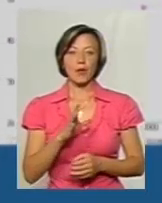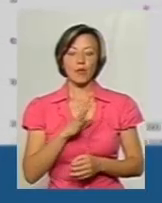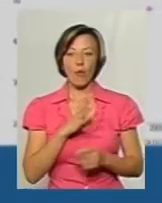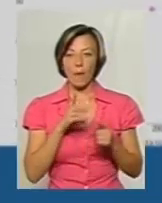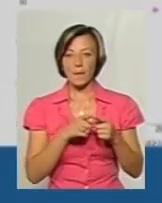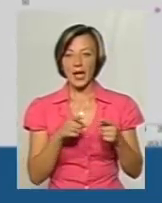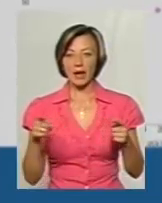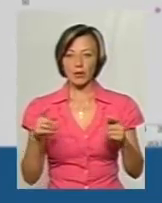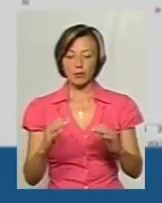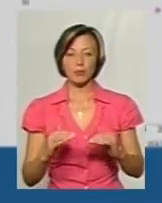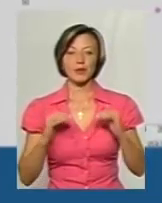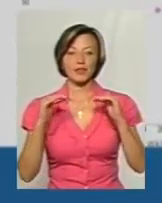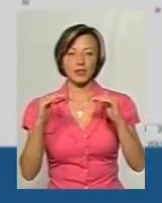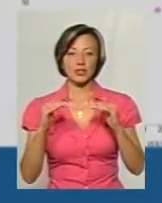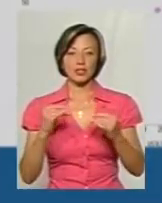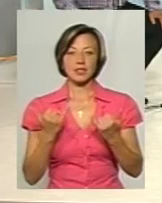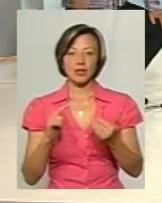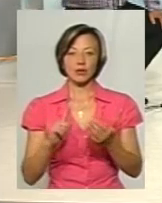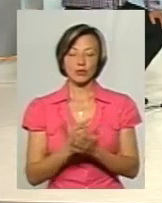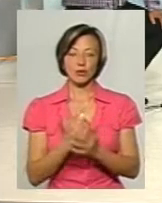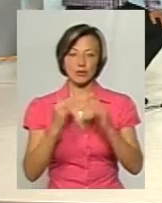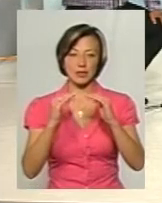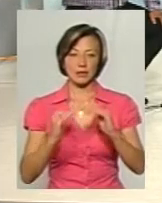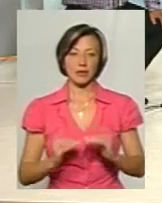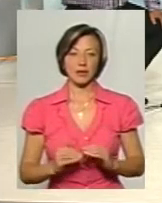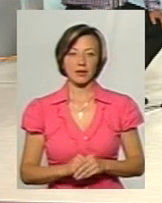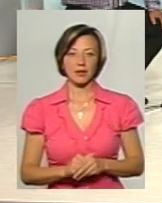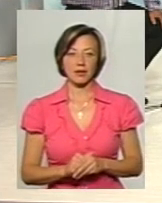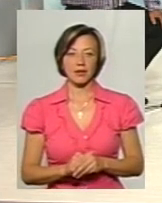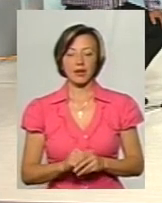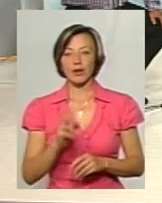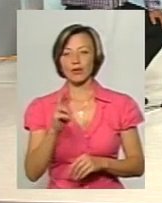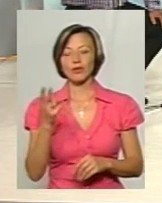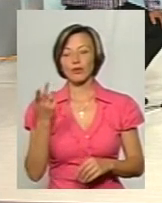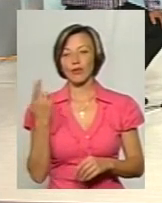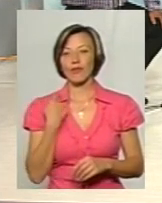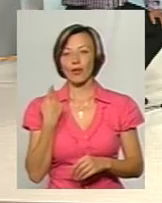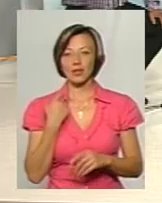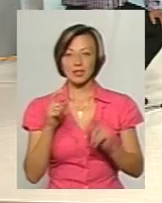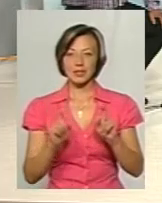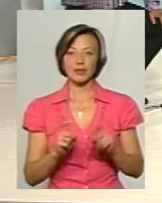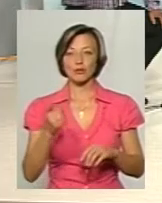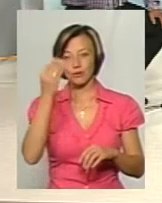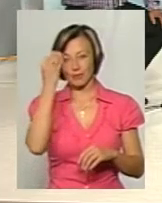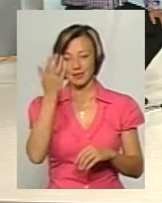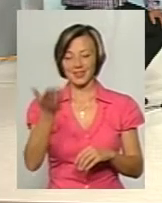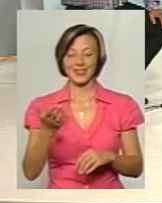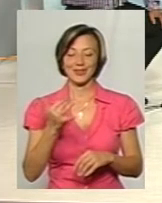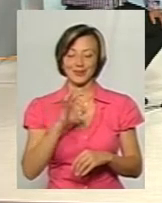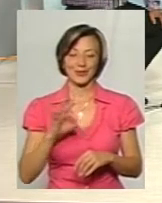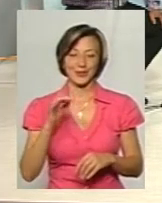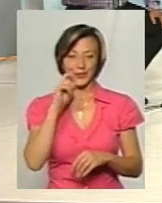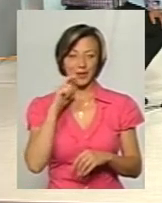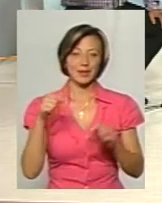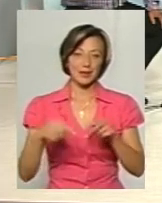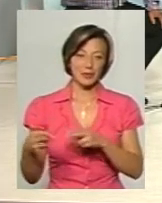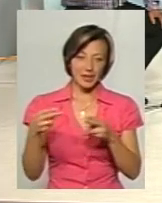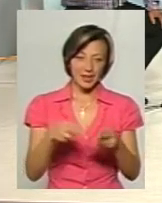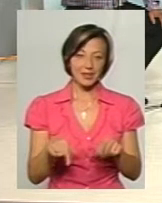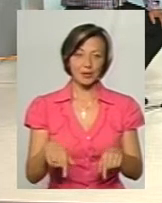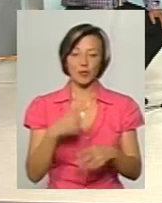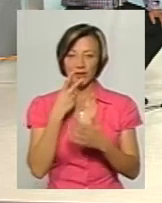період підвищення, а зараз ми знову йде спад. Хто знає, як він там в Лондоні сидить, що там йому здалося. Хай приїде сюди, подивиться, що